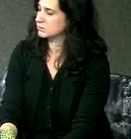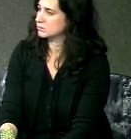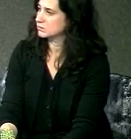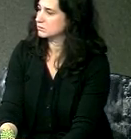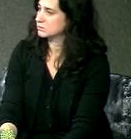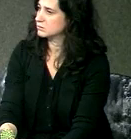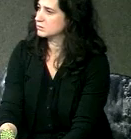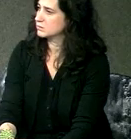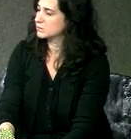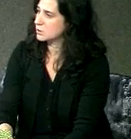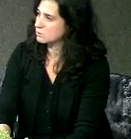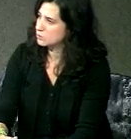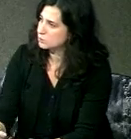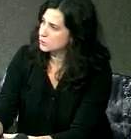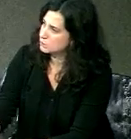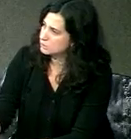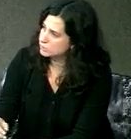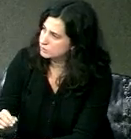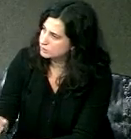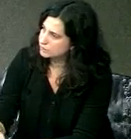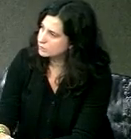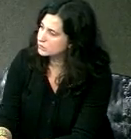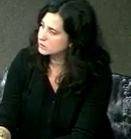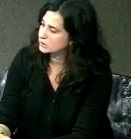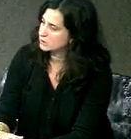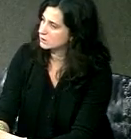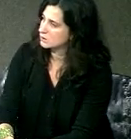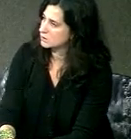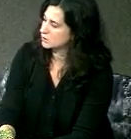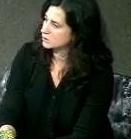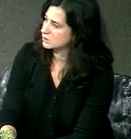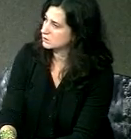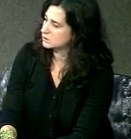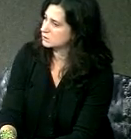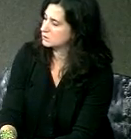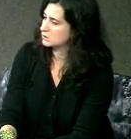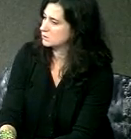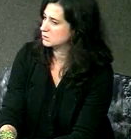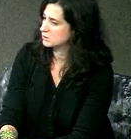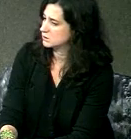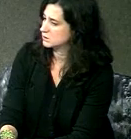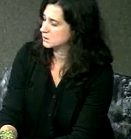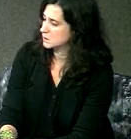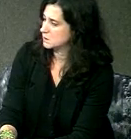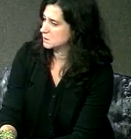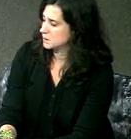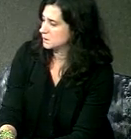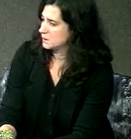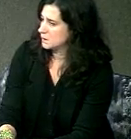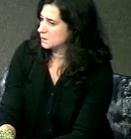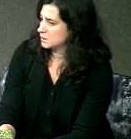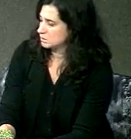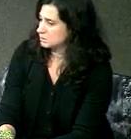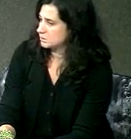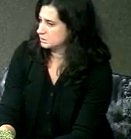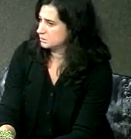l'enfance. Et c'est vrai qu'ils utilisent moins l'exposition pendant la grossesse, parce que peut-être c'est